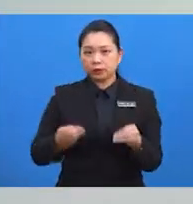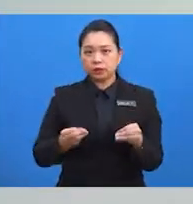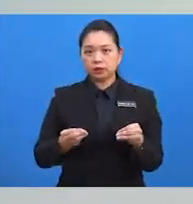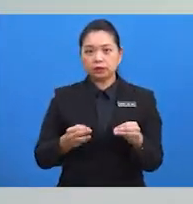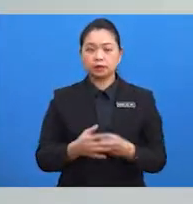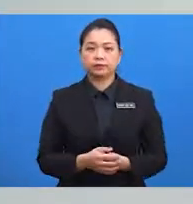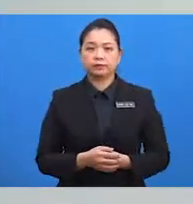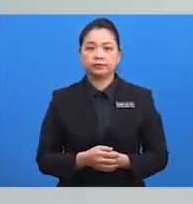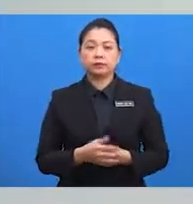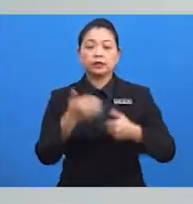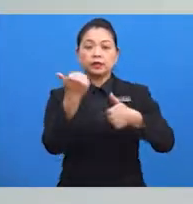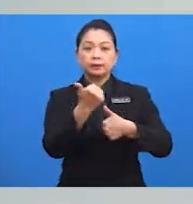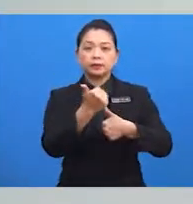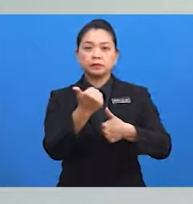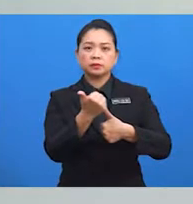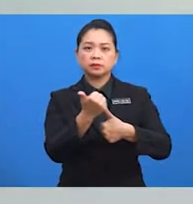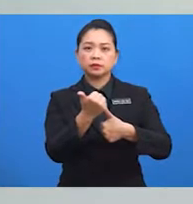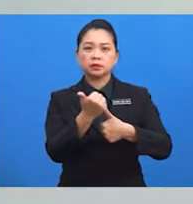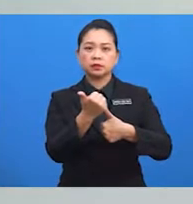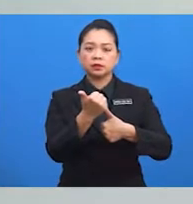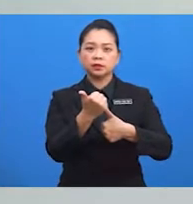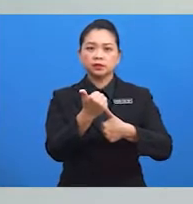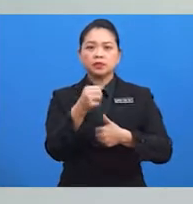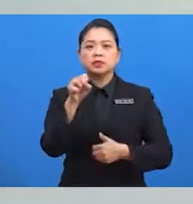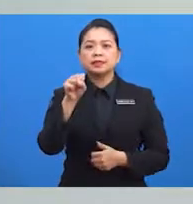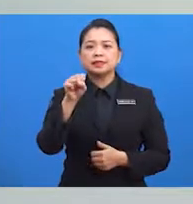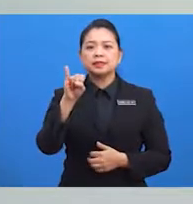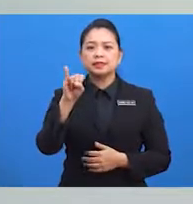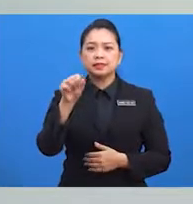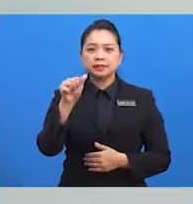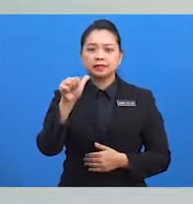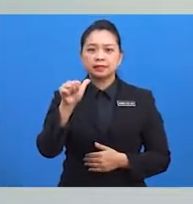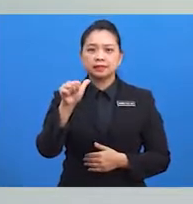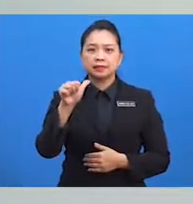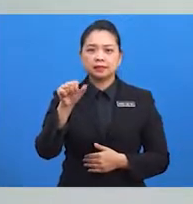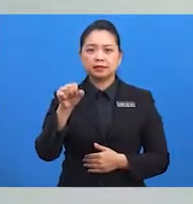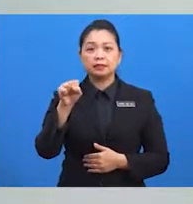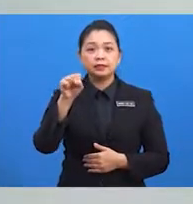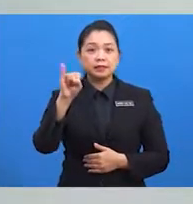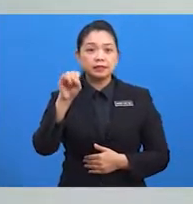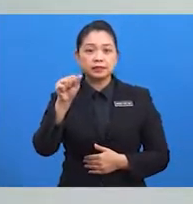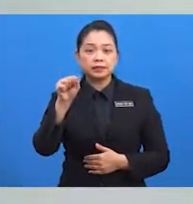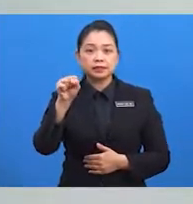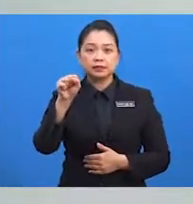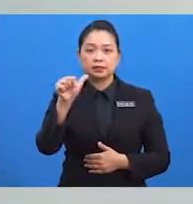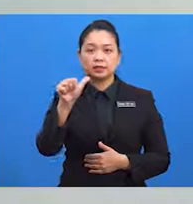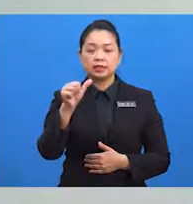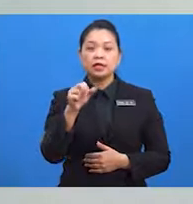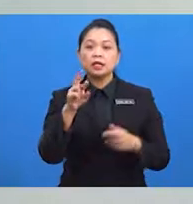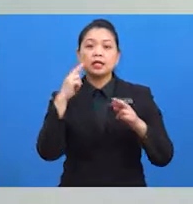pertama kita sisa radioaktif daripada kemalangan nuklir dan